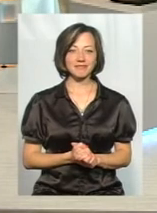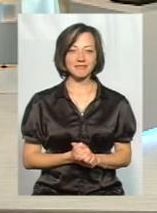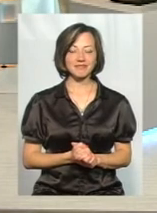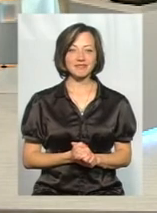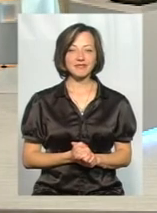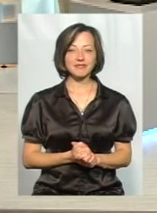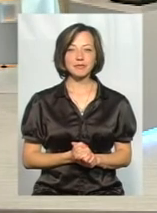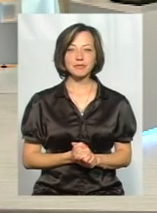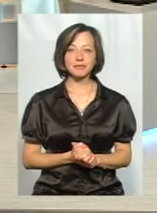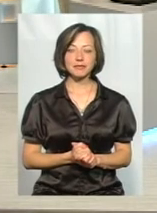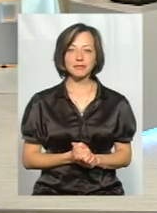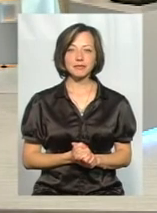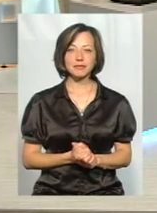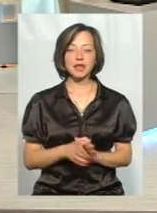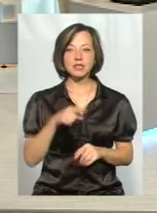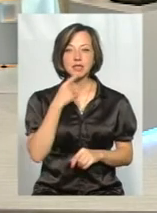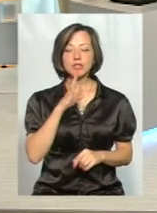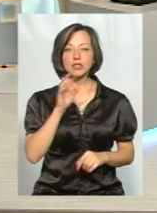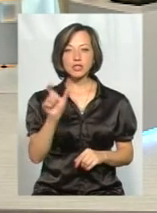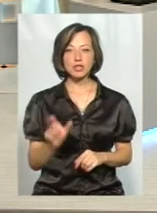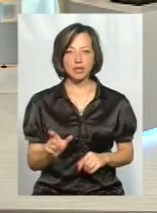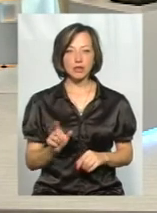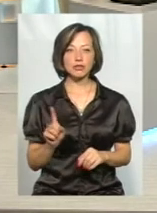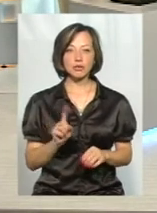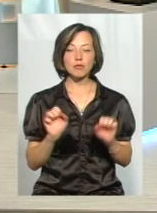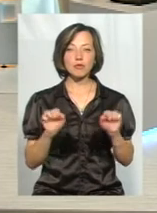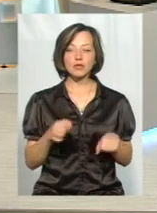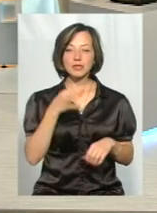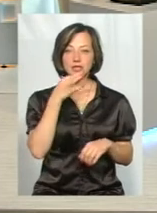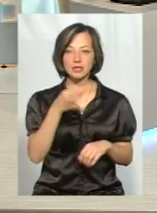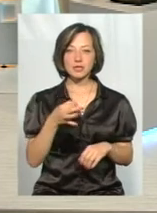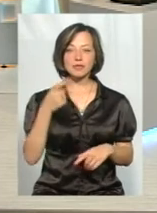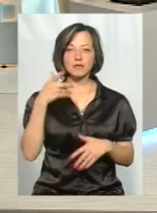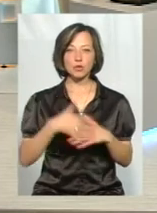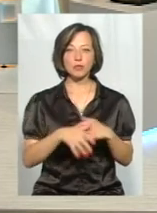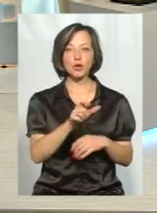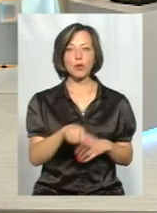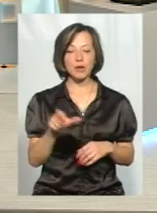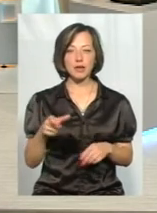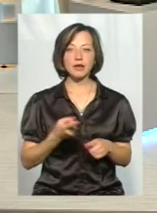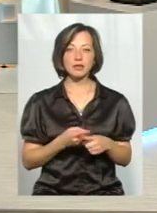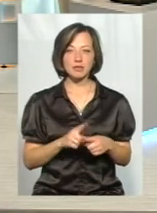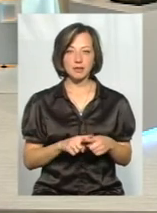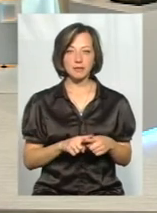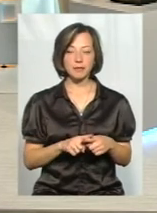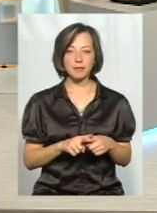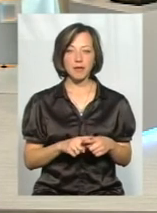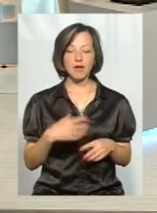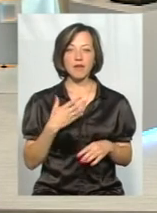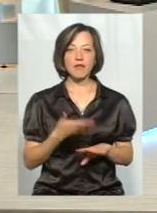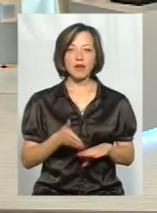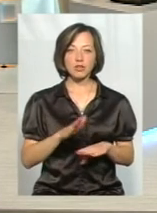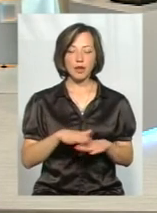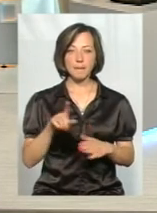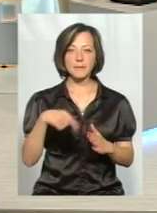вигулу? Ні, от про те, що сказала щойно жінка. Ну, я можу про, так сказати, про те, що свідомість громадян – це таке важке